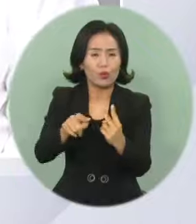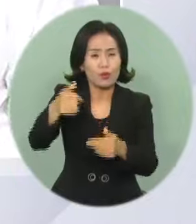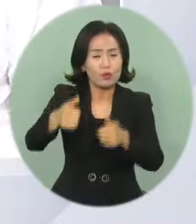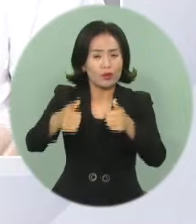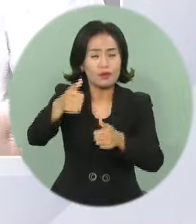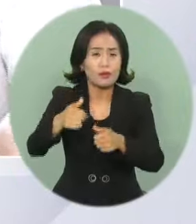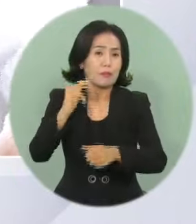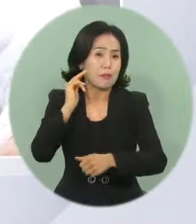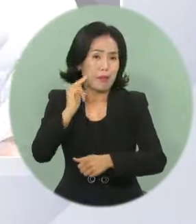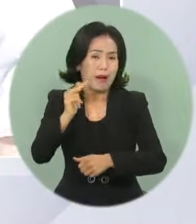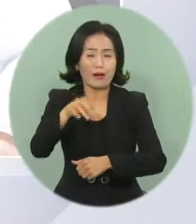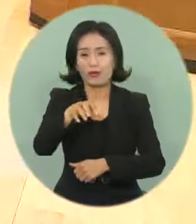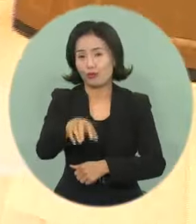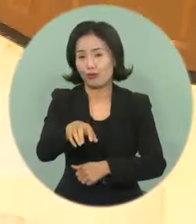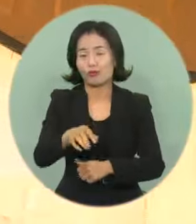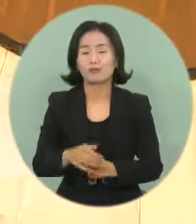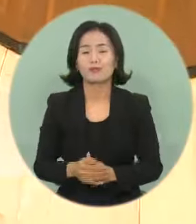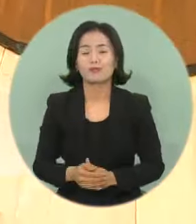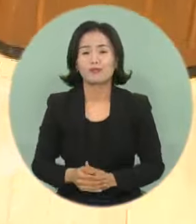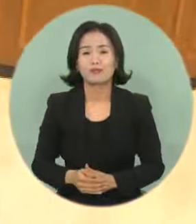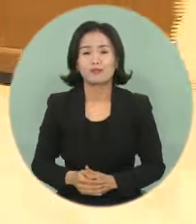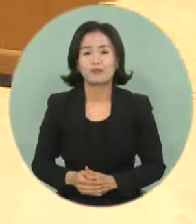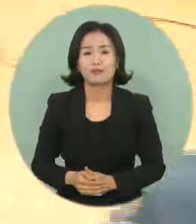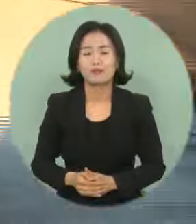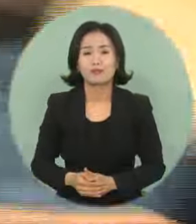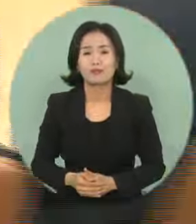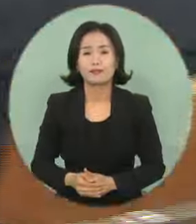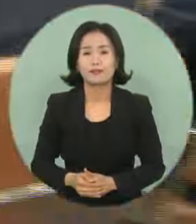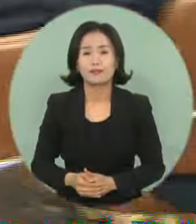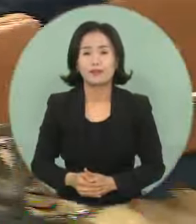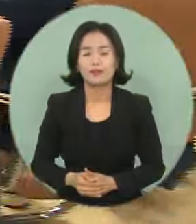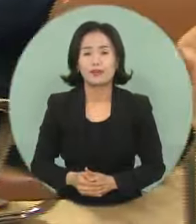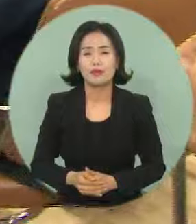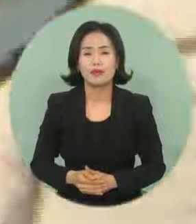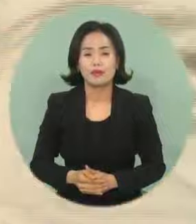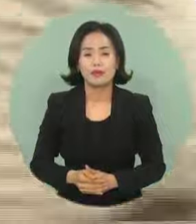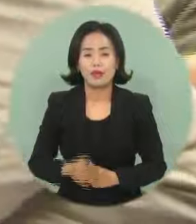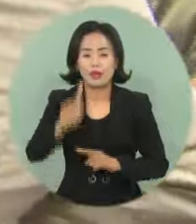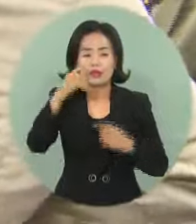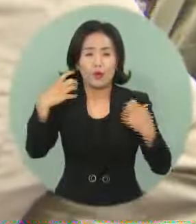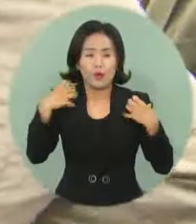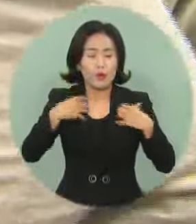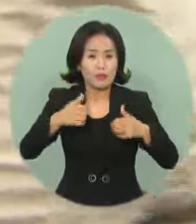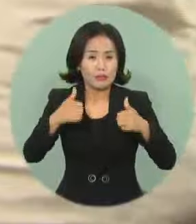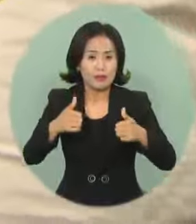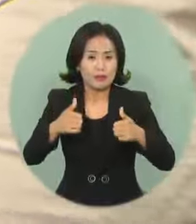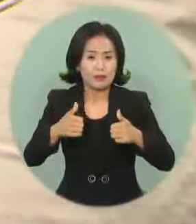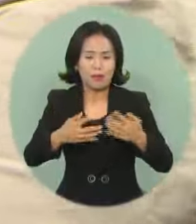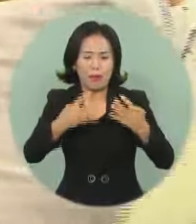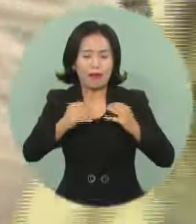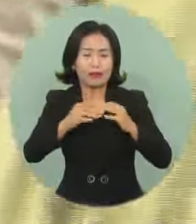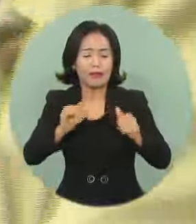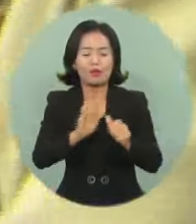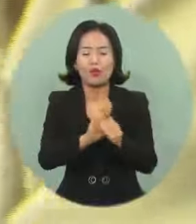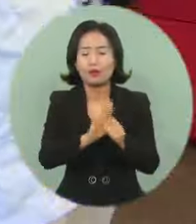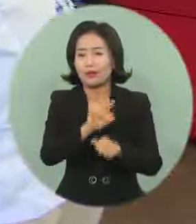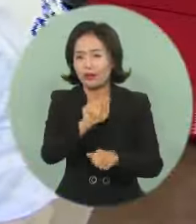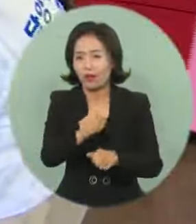형성돼 치열한 선거전이 펼쳐지고 있는 곳입니다. 정권 심판을 위해 힘 있는 다선을 지지해야 한다는